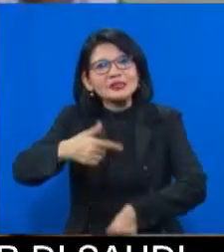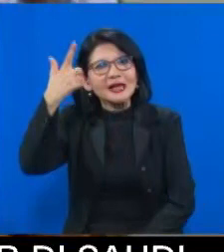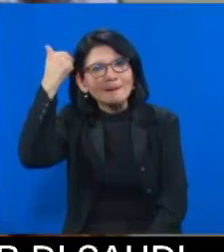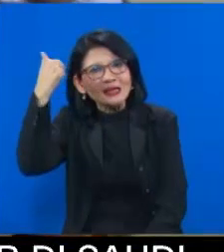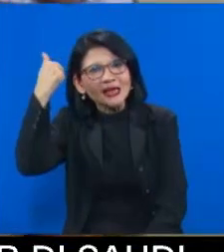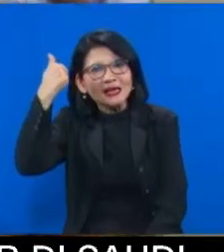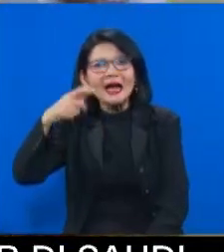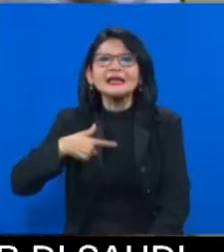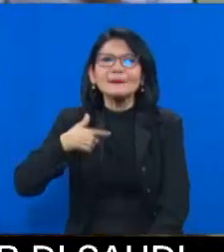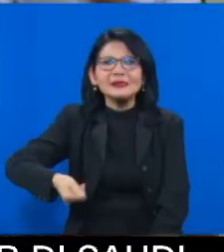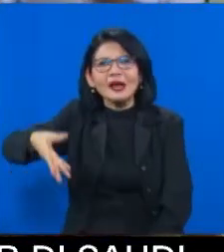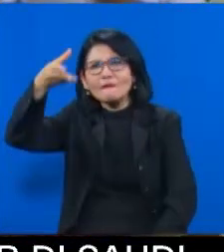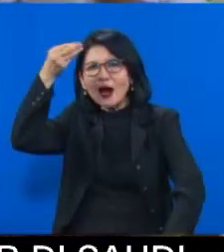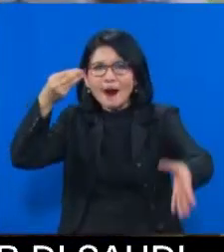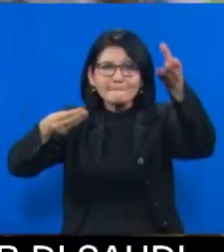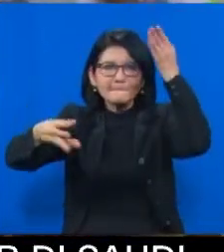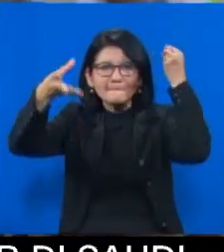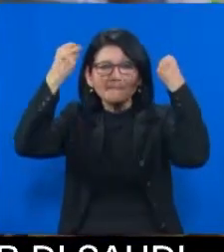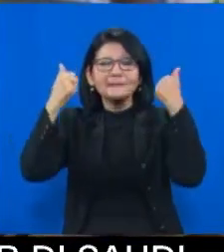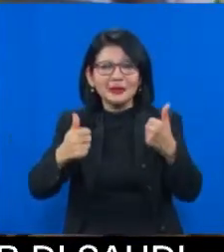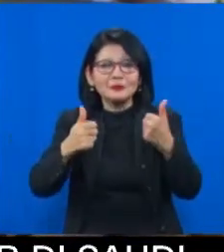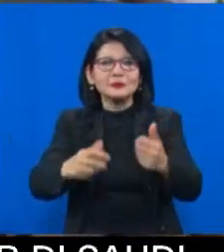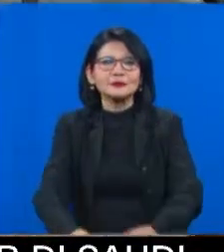pelajaran yang diterima di sekolah bisa terserap